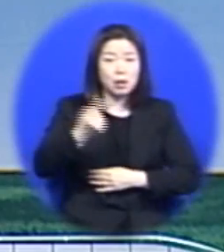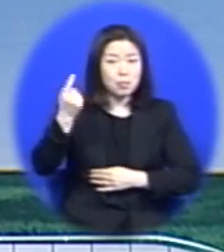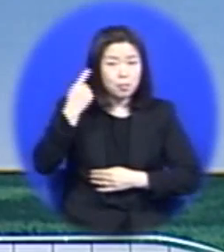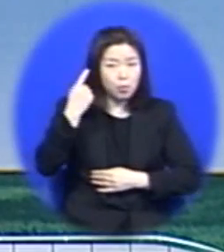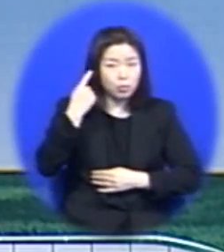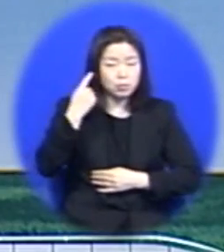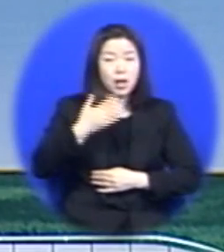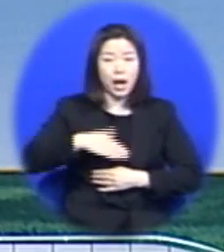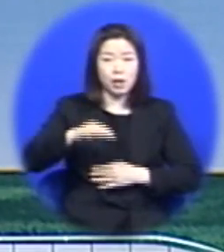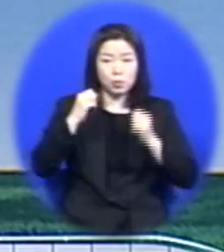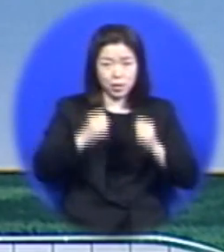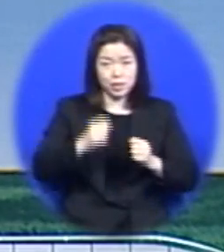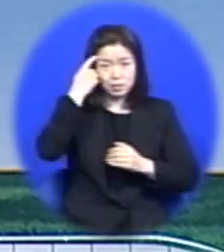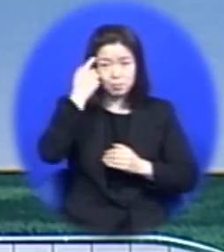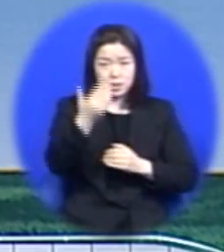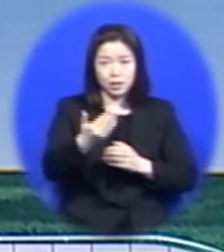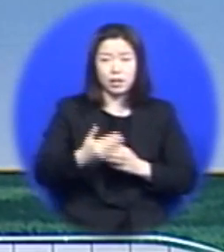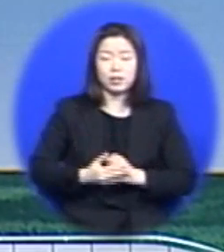계십니까?